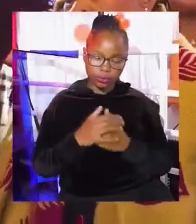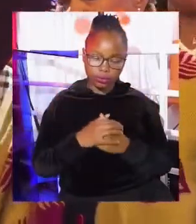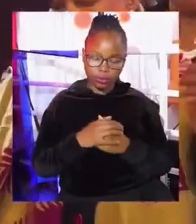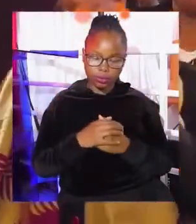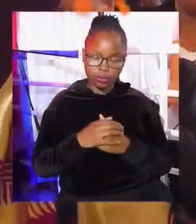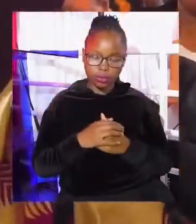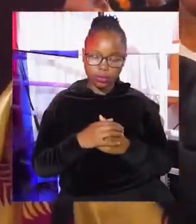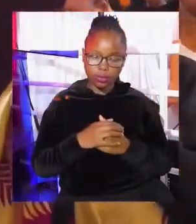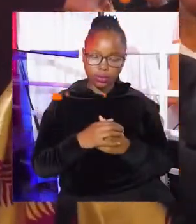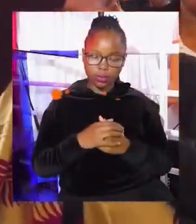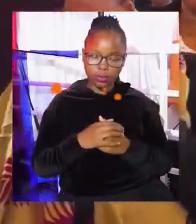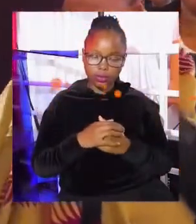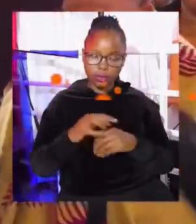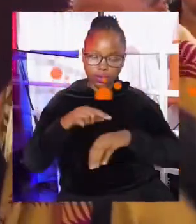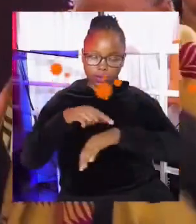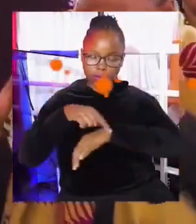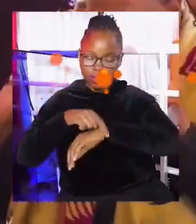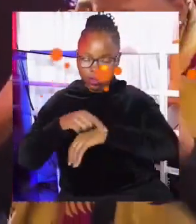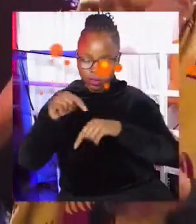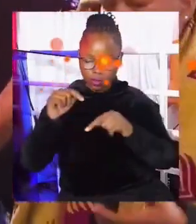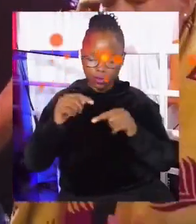Zeno todo nero kakunu huo.